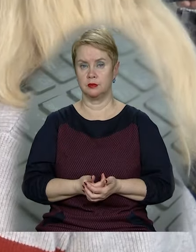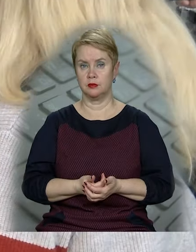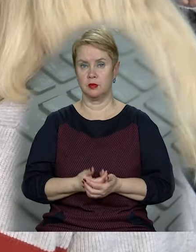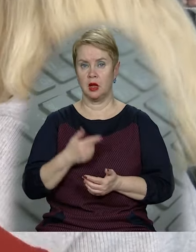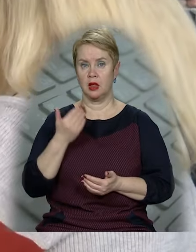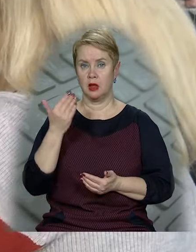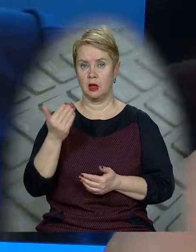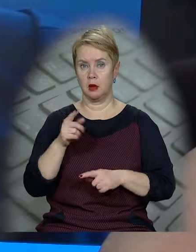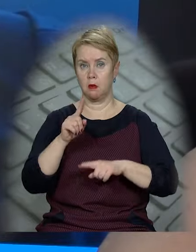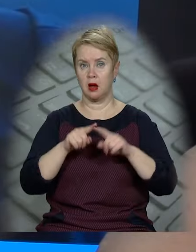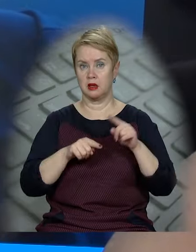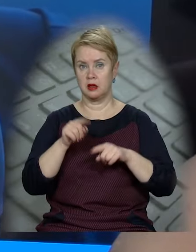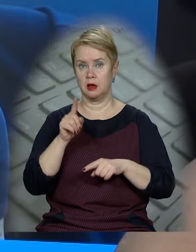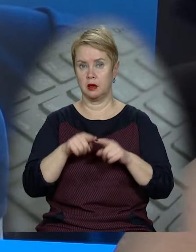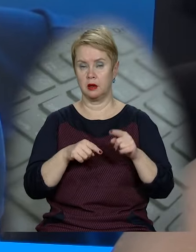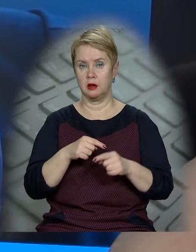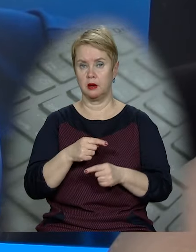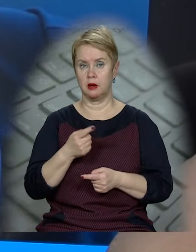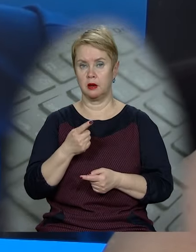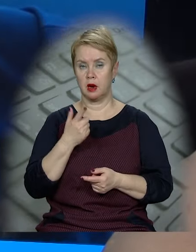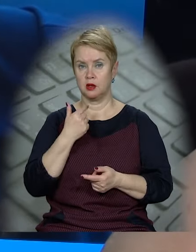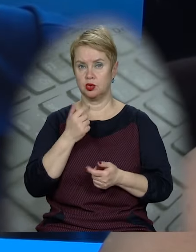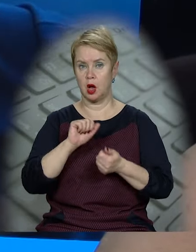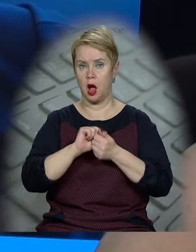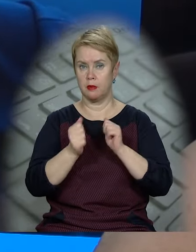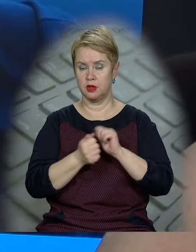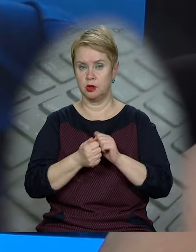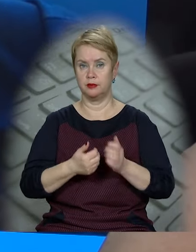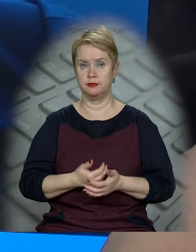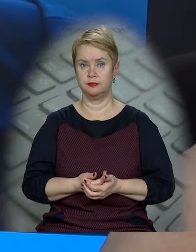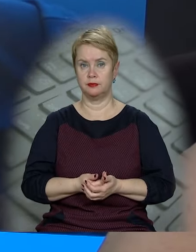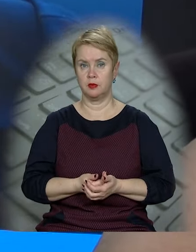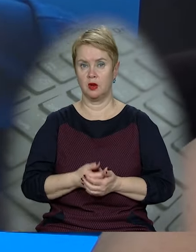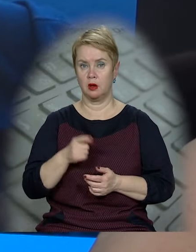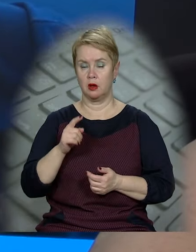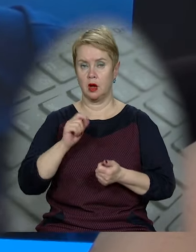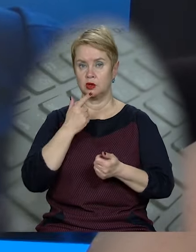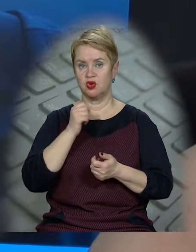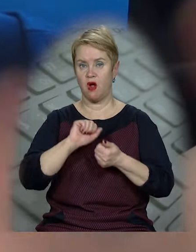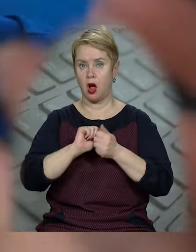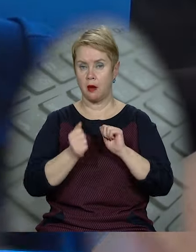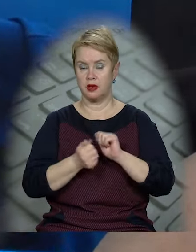А її батьки в красному камні. Червоний